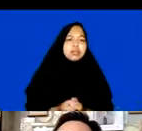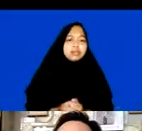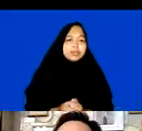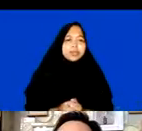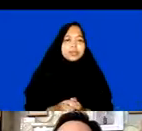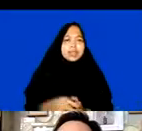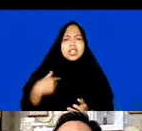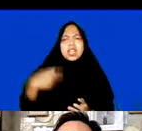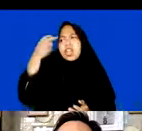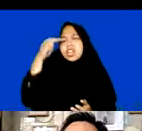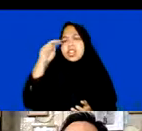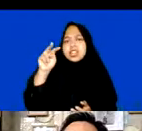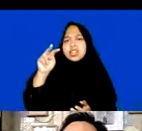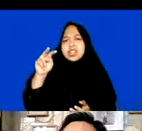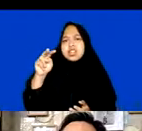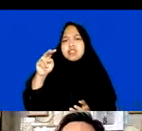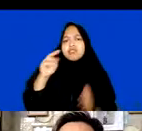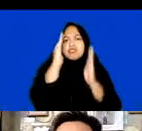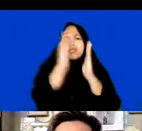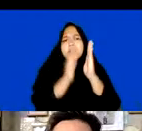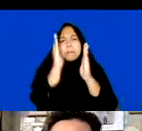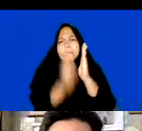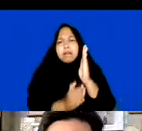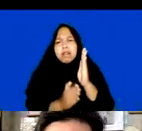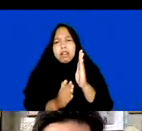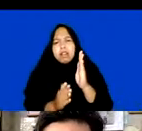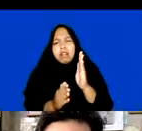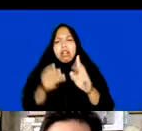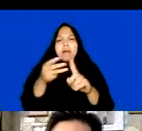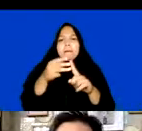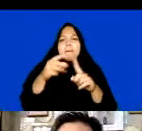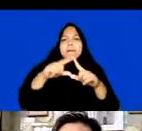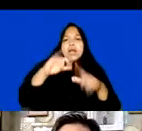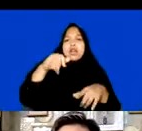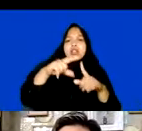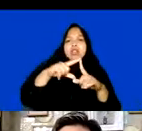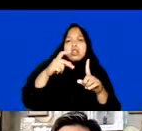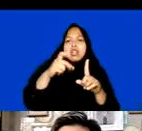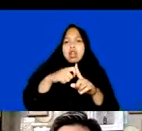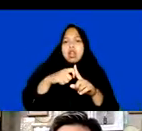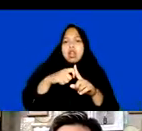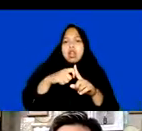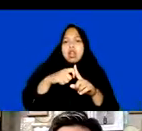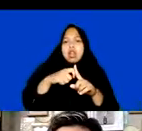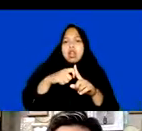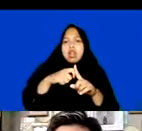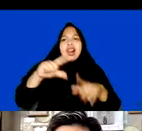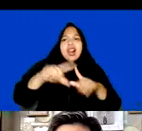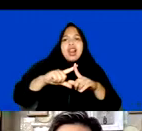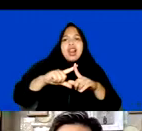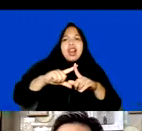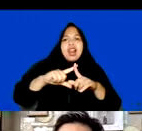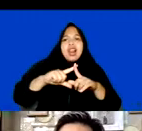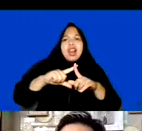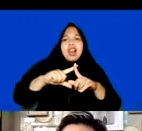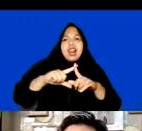saya ngelihat cerminan itu seperti seorang bajak laut gitu loh. Jadi kayak punya, kita ada di kapal bareng, kita bergerak bersama,